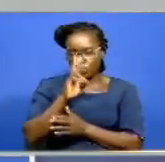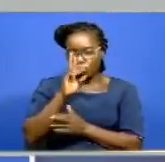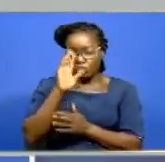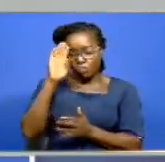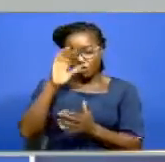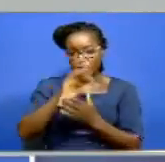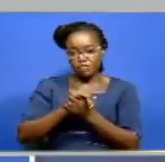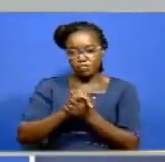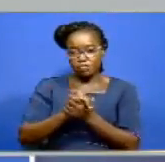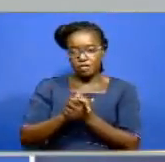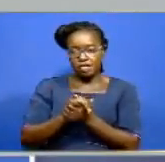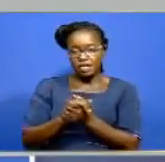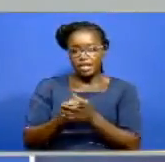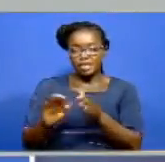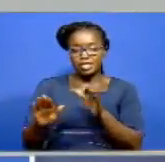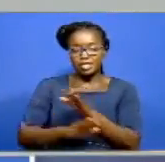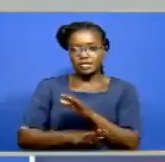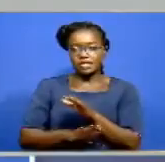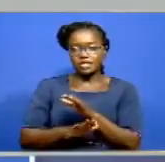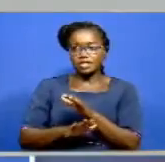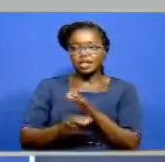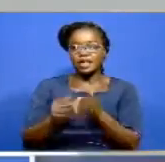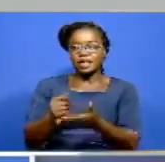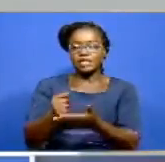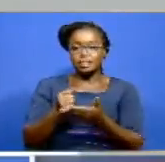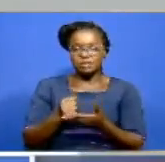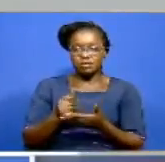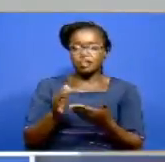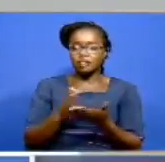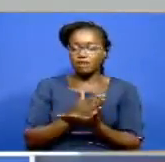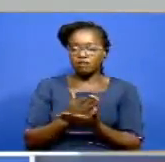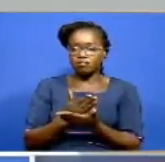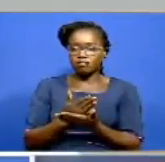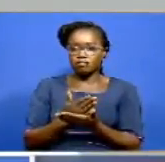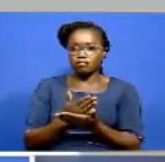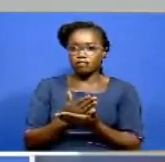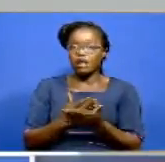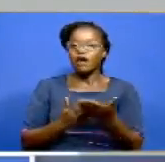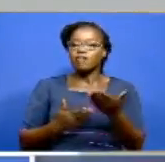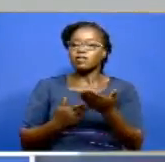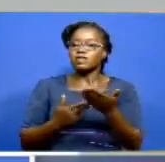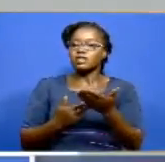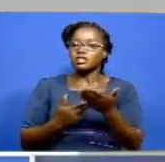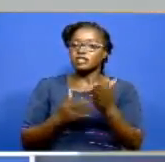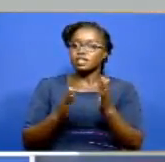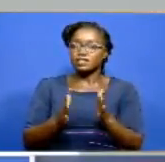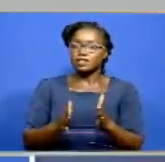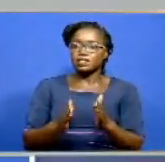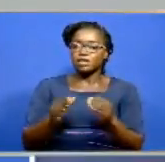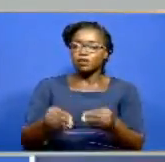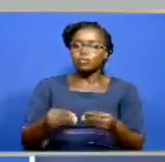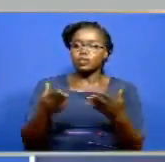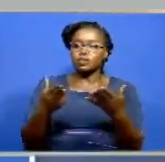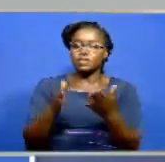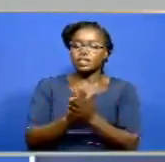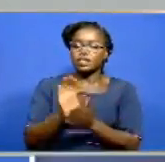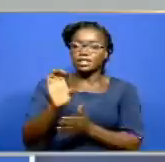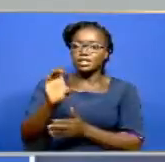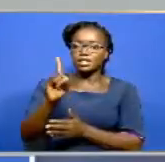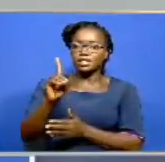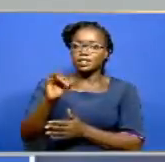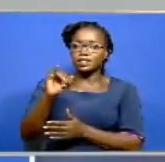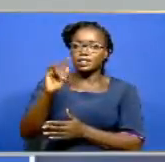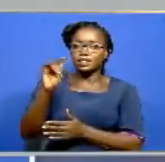And assistance with satellite tracks, technicians, producers and editors place great